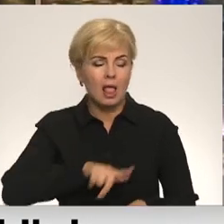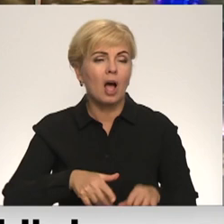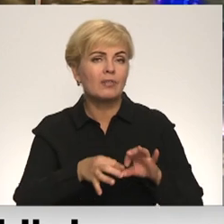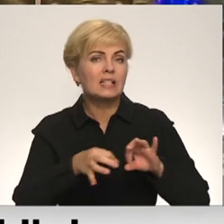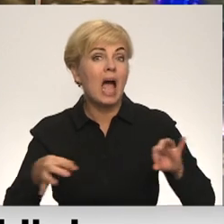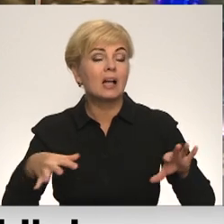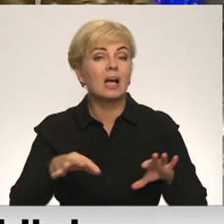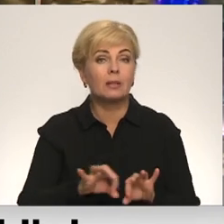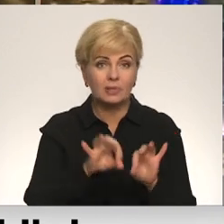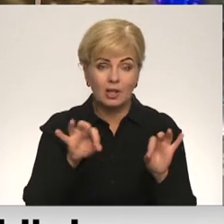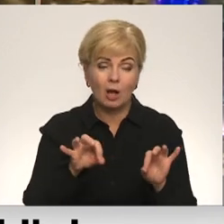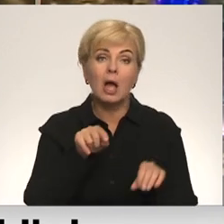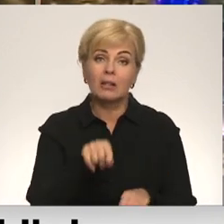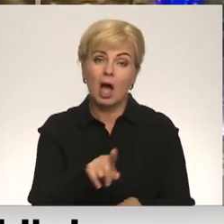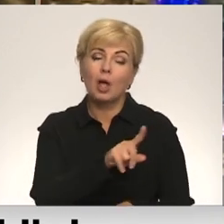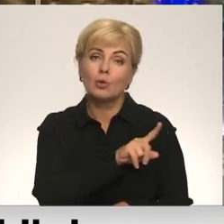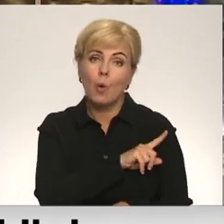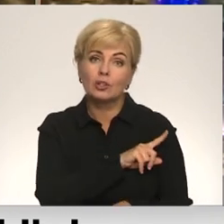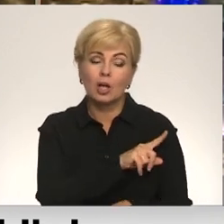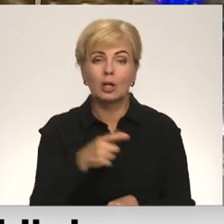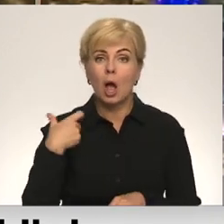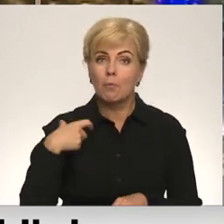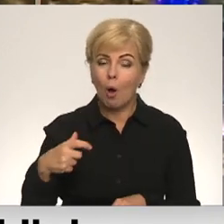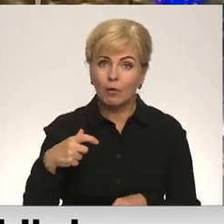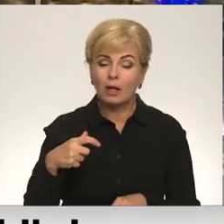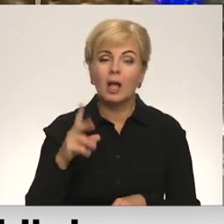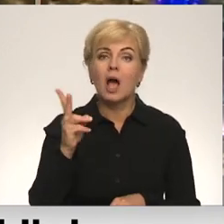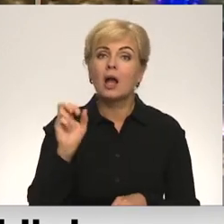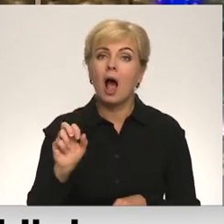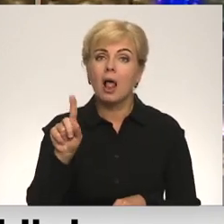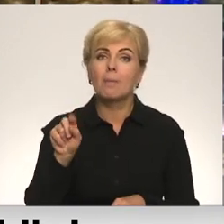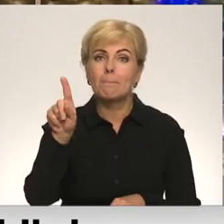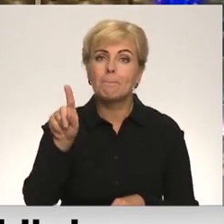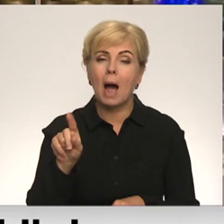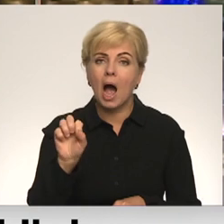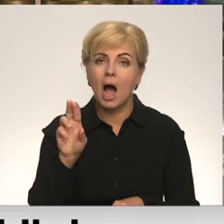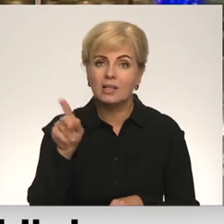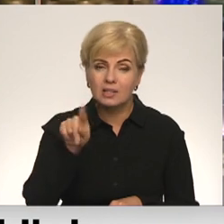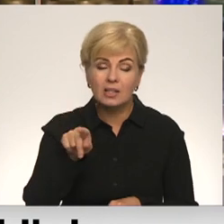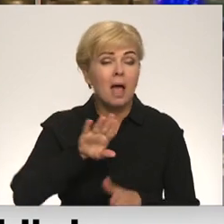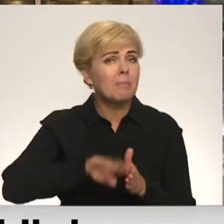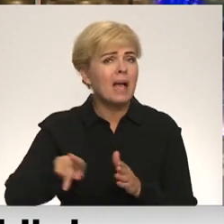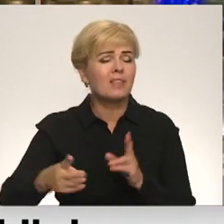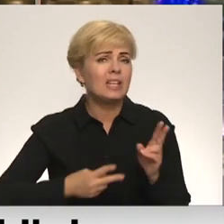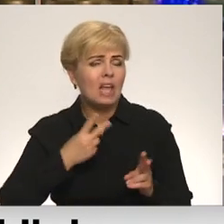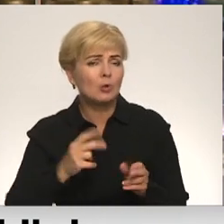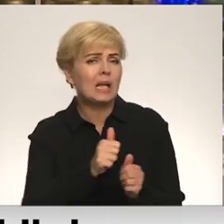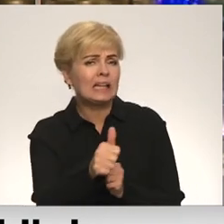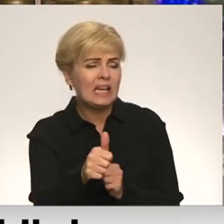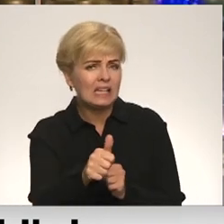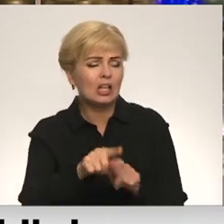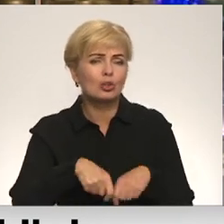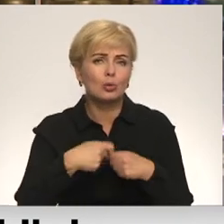neatkarības sākumā un tās nosargāšanā. Tas ir pulkvedis Oskars Kalpaks. Iespējams, ka bez viņa deksmes, līderu dotībām un